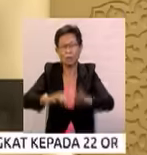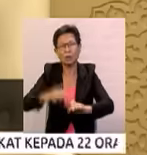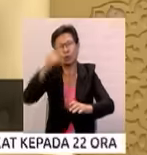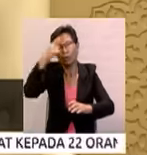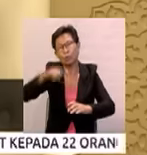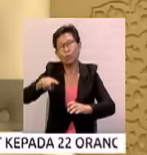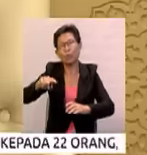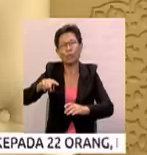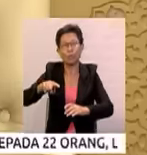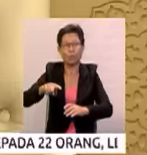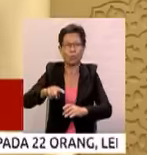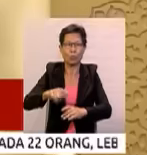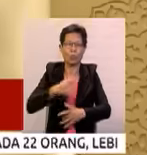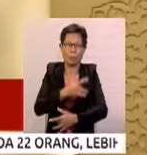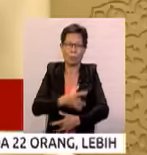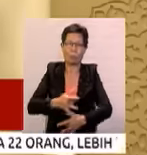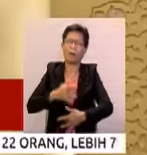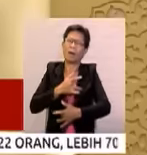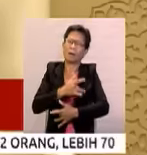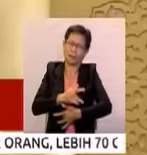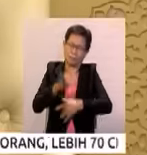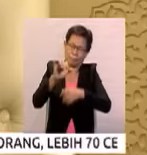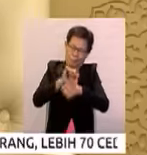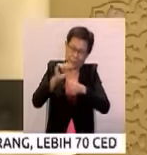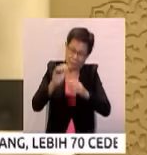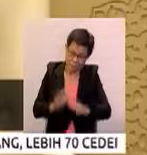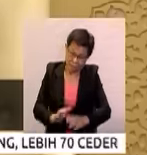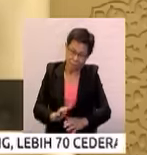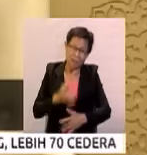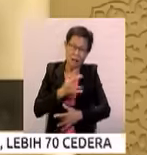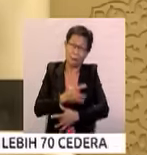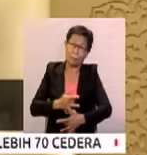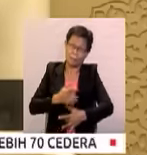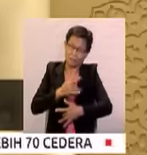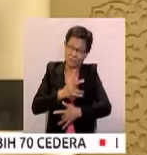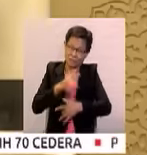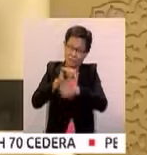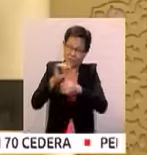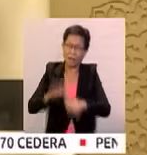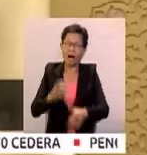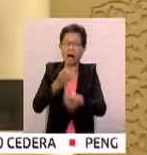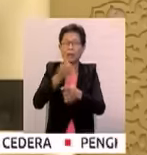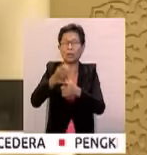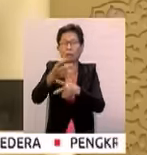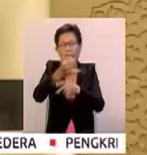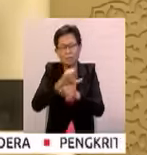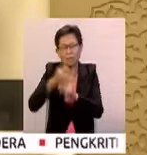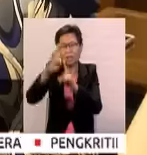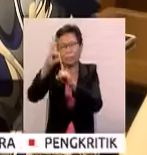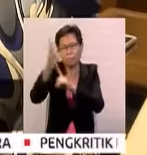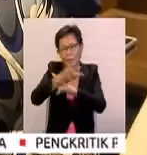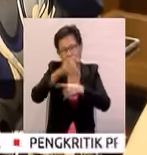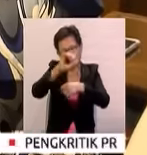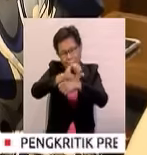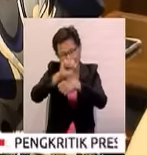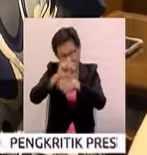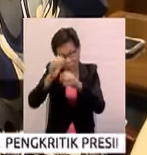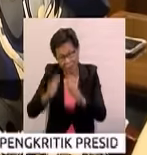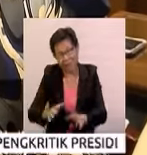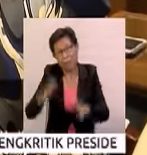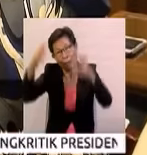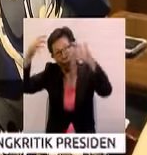mereka untuk menghargai kaki tangan mereka ataupun sebagai menjaga kebajikan kaki tangan mereka.